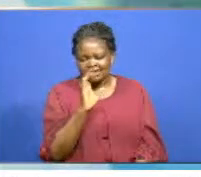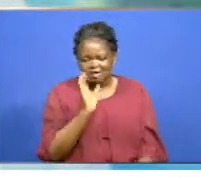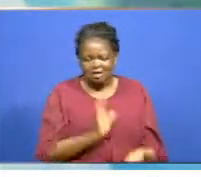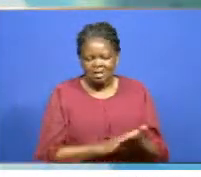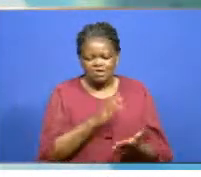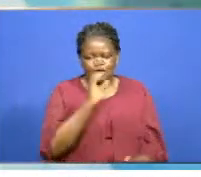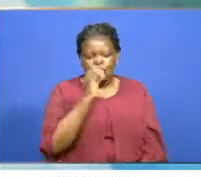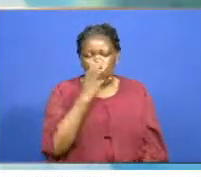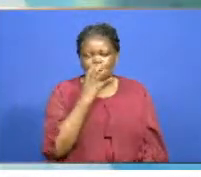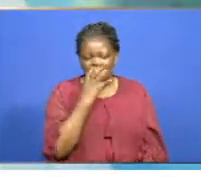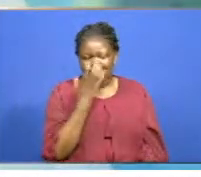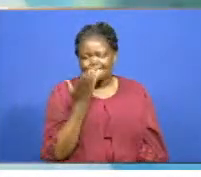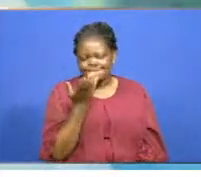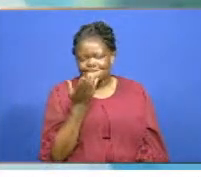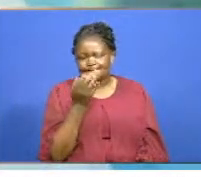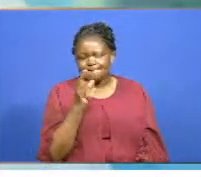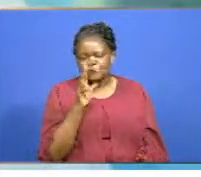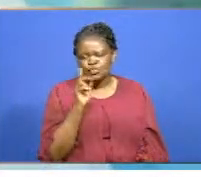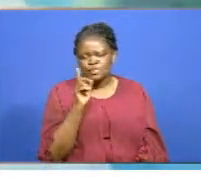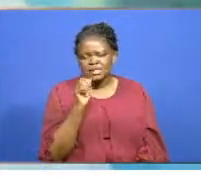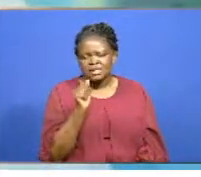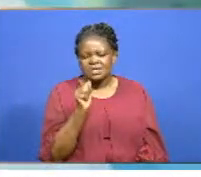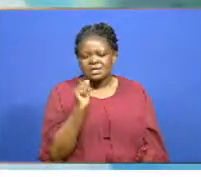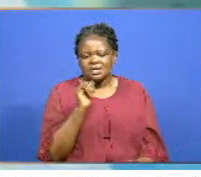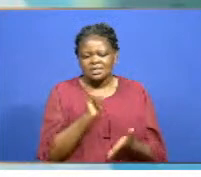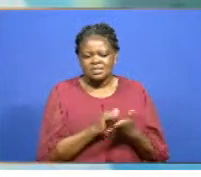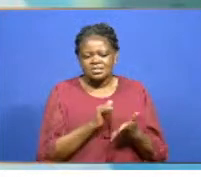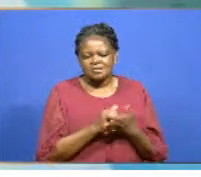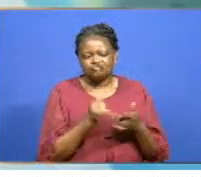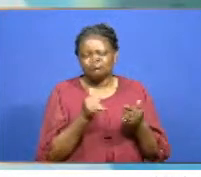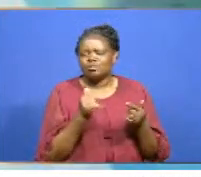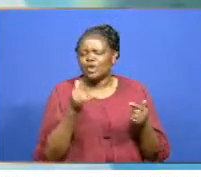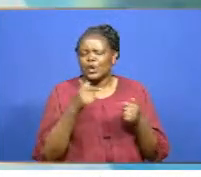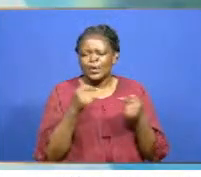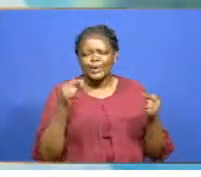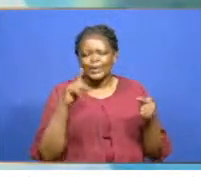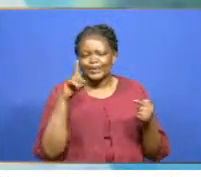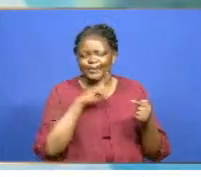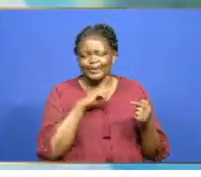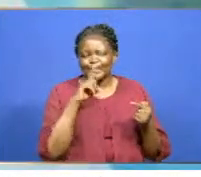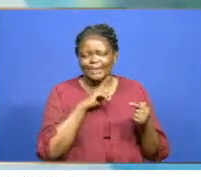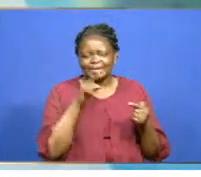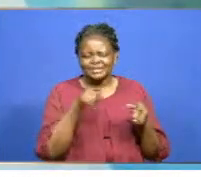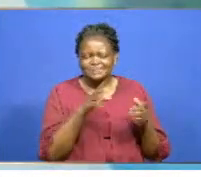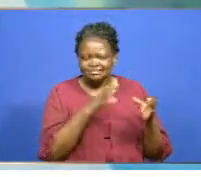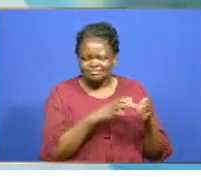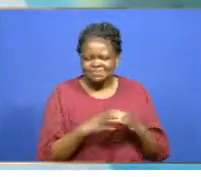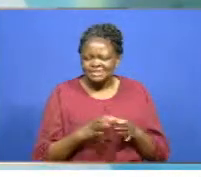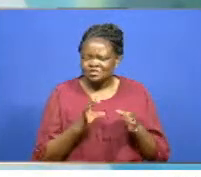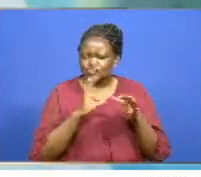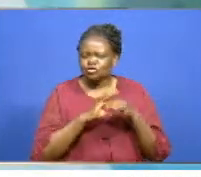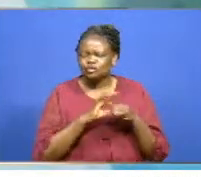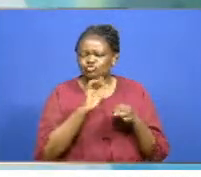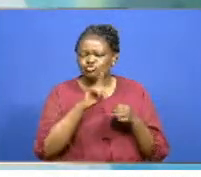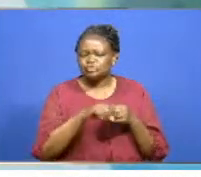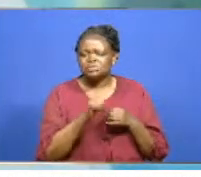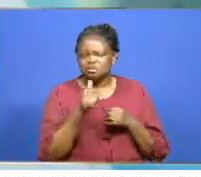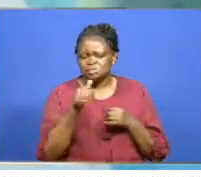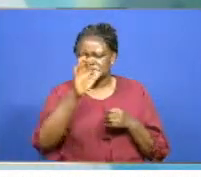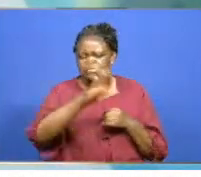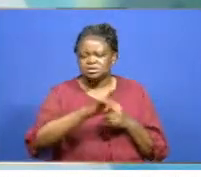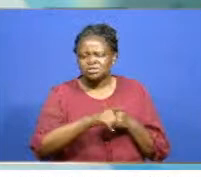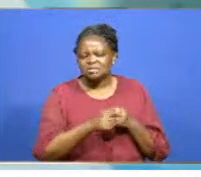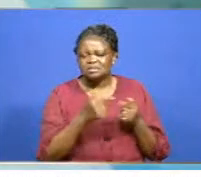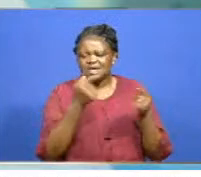ODM, kunradhi, ODM na UDA, kumaanisha ya kwamba kuna upinzani mkali. Je, vile vyama kuungana katika maeneo yale kuna tofauti